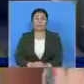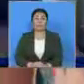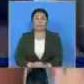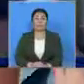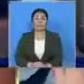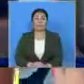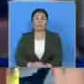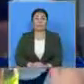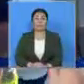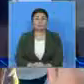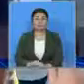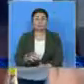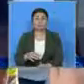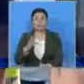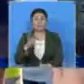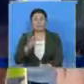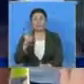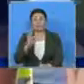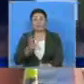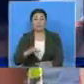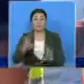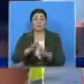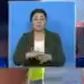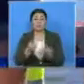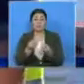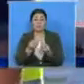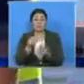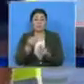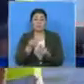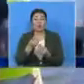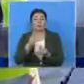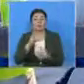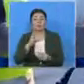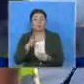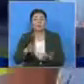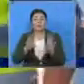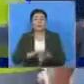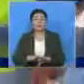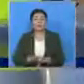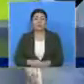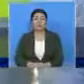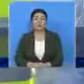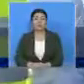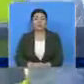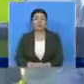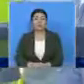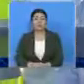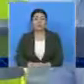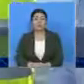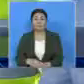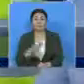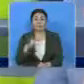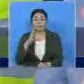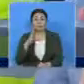километров? Ну, по плану вообще 11 километров. 11. На сегодняшний день 4 Хорошо. Километра практически готовы. Завтра завершим. Да? Работа идет. Осталось